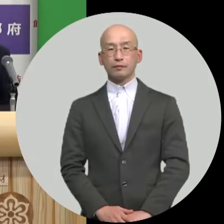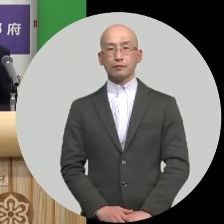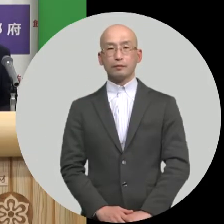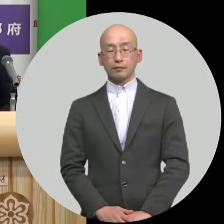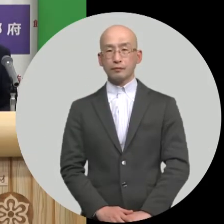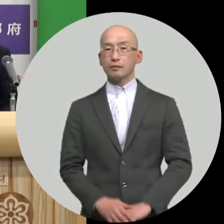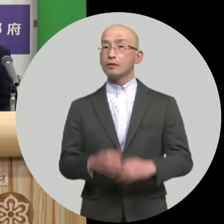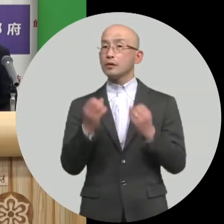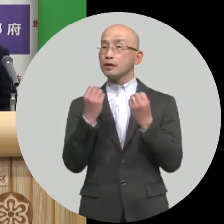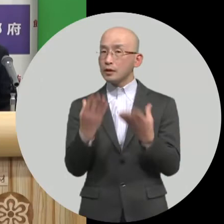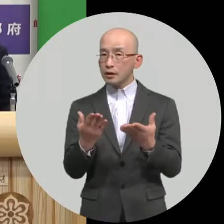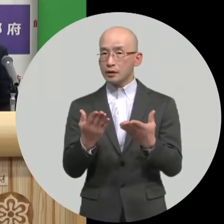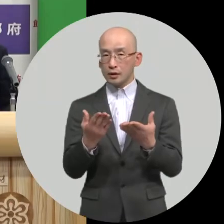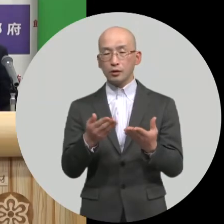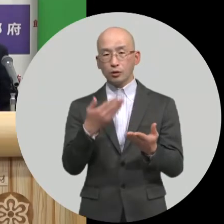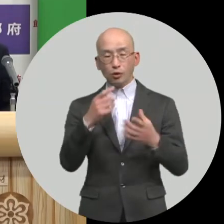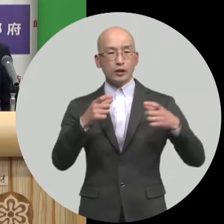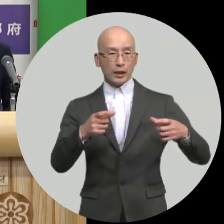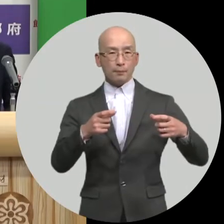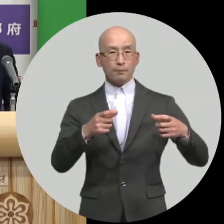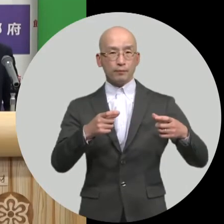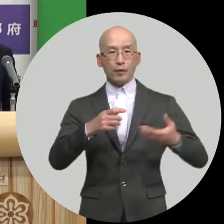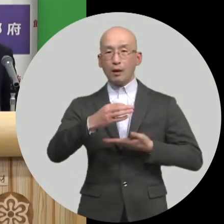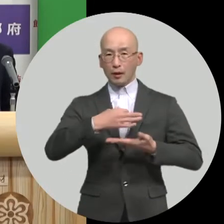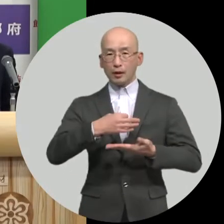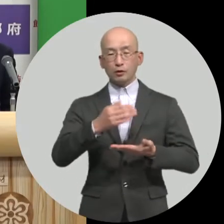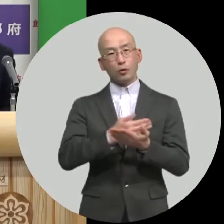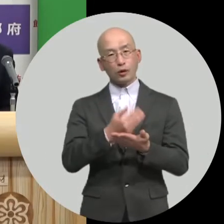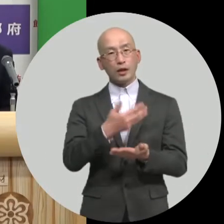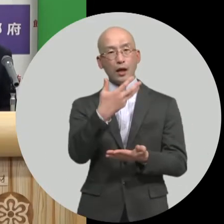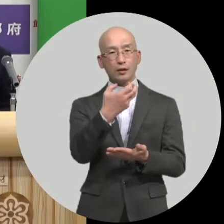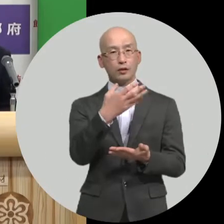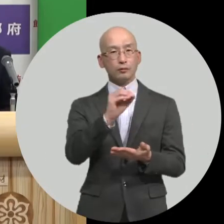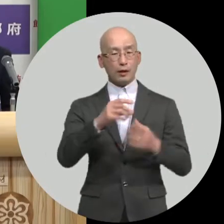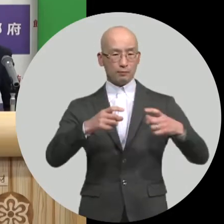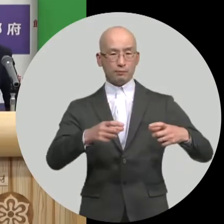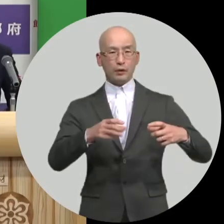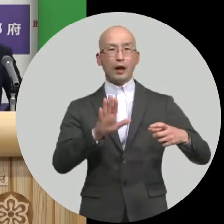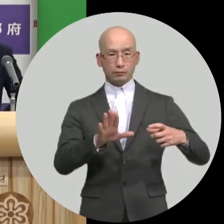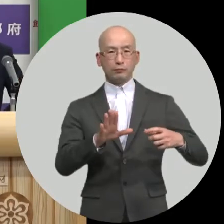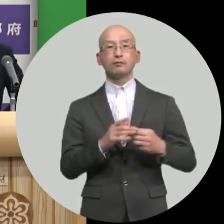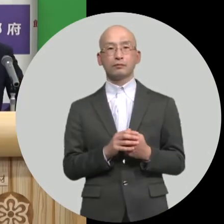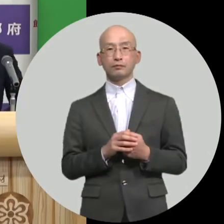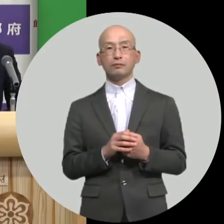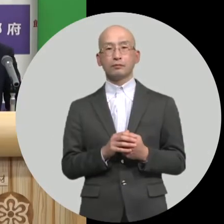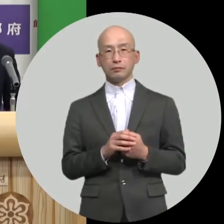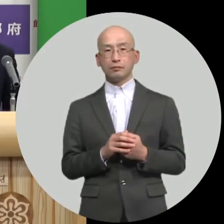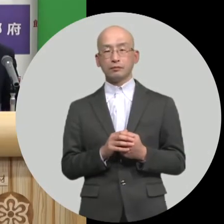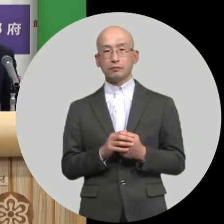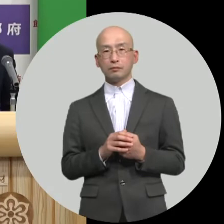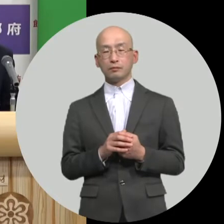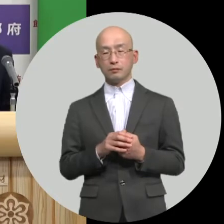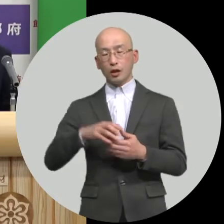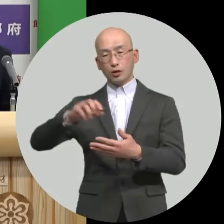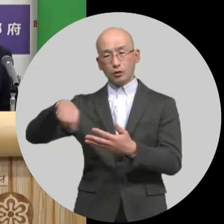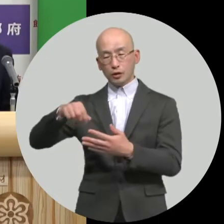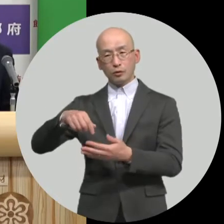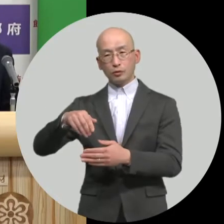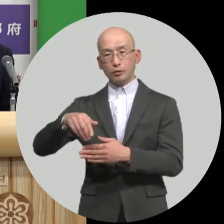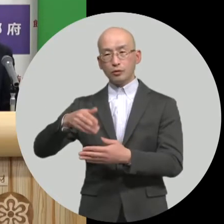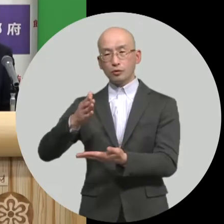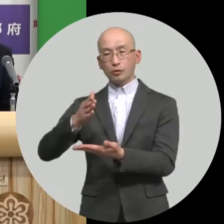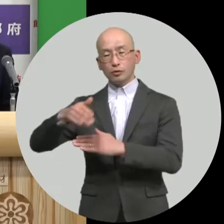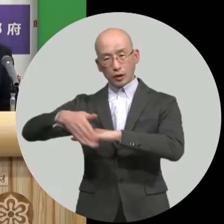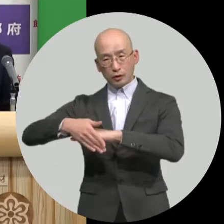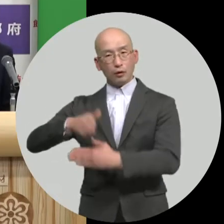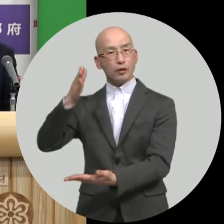新規の食事券の最終の80万冊につきましては、前回新規の抽選の受付を停止を